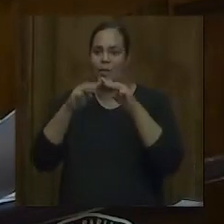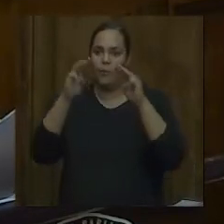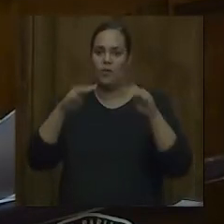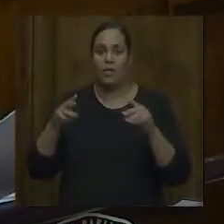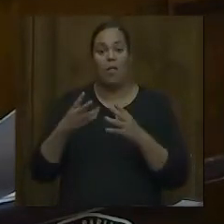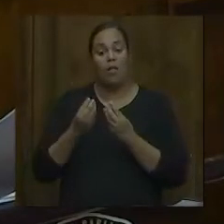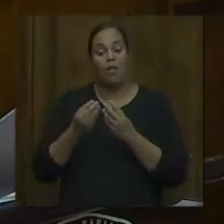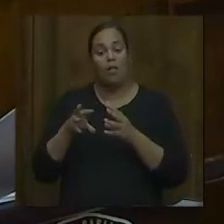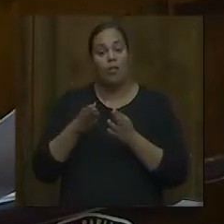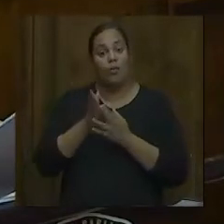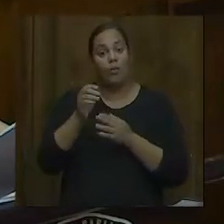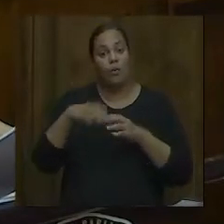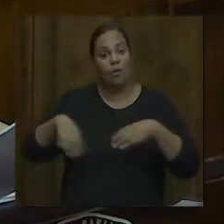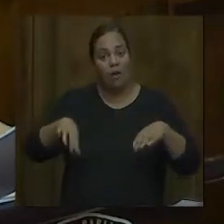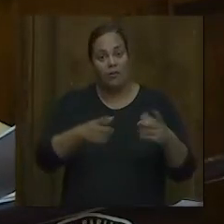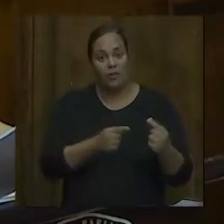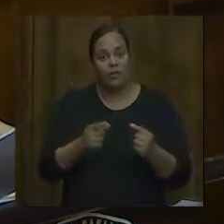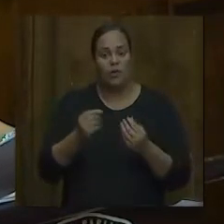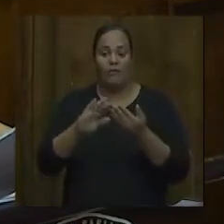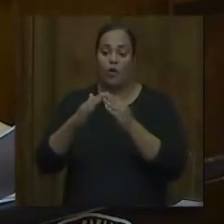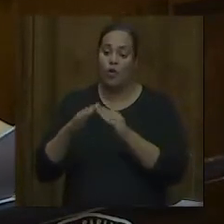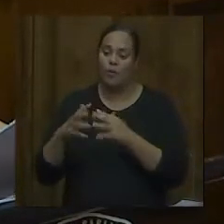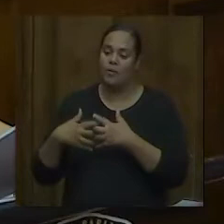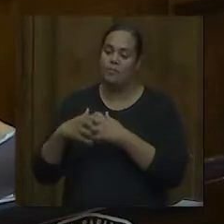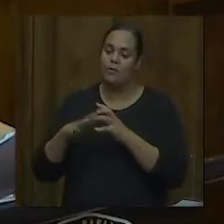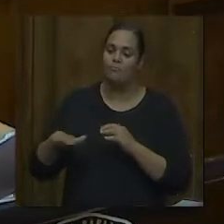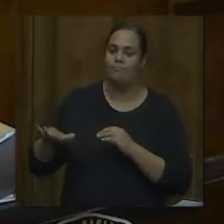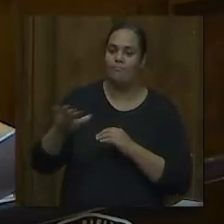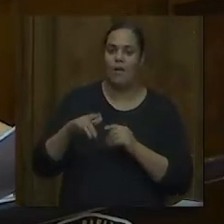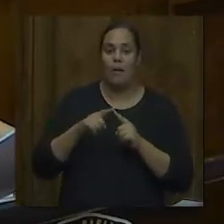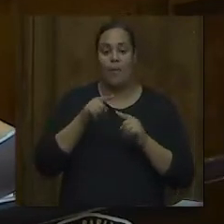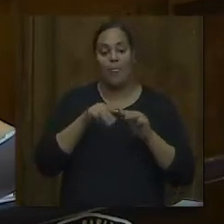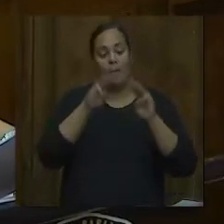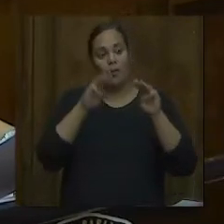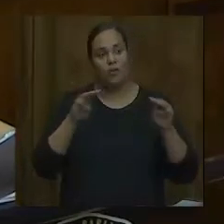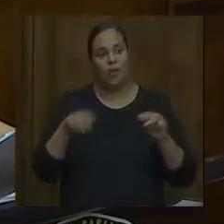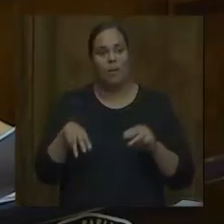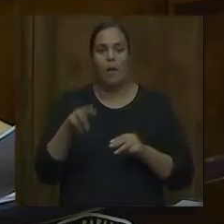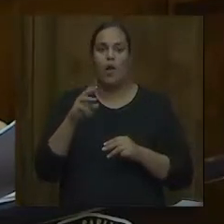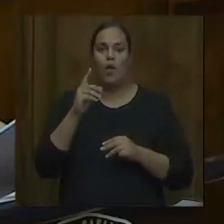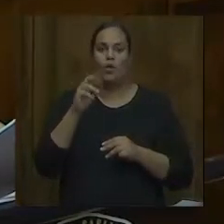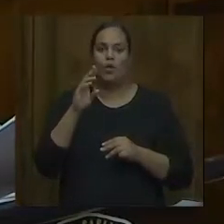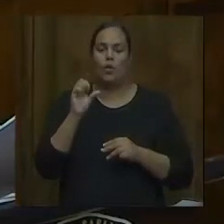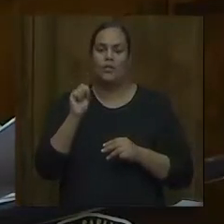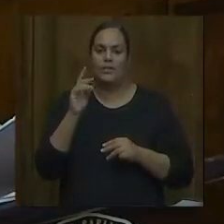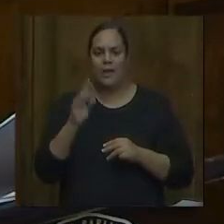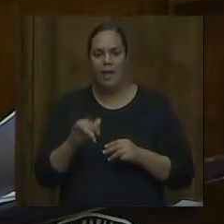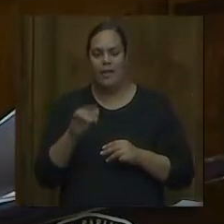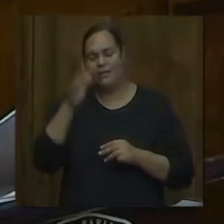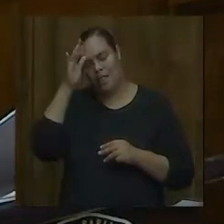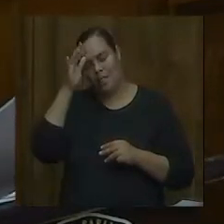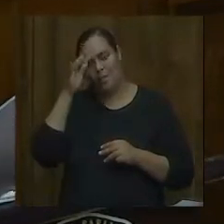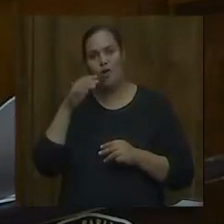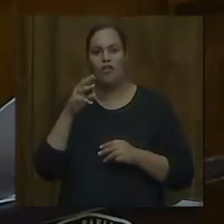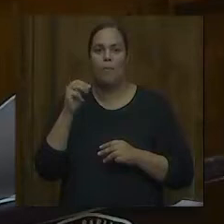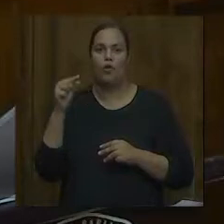die aktiwiteite wat daarop gemik is om inklusiewe gemeenskappe te bou, sal Drosdui Museum, die Montetjie Museum en Stellenbosch Museum hul